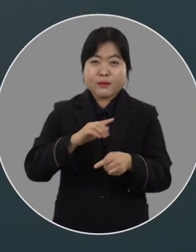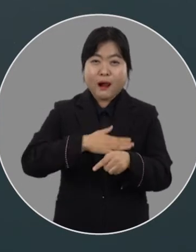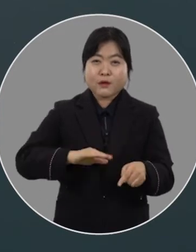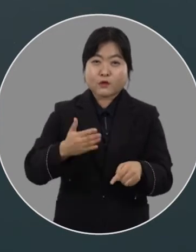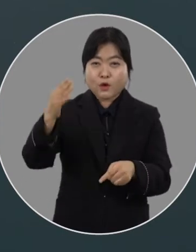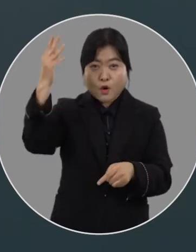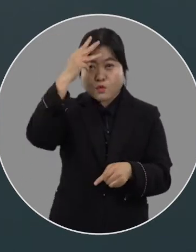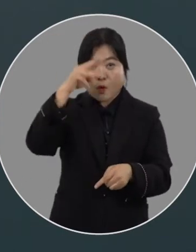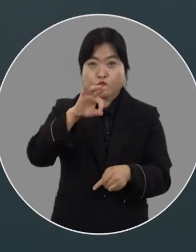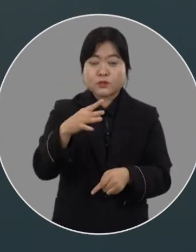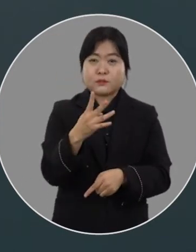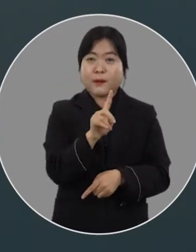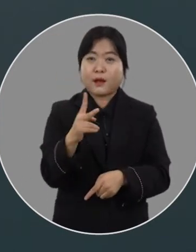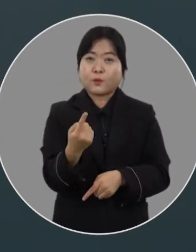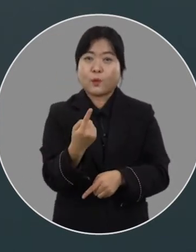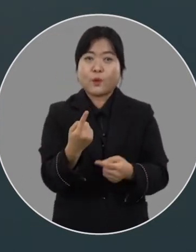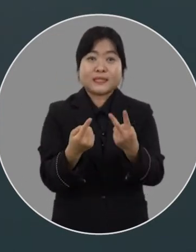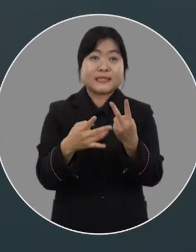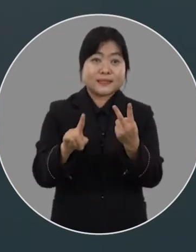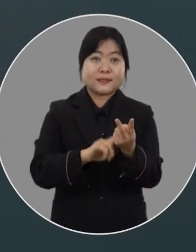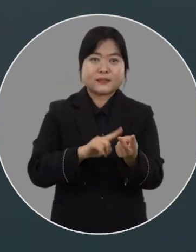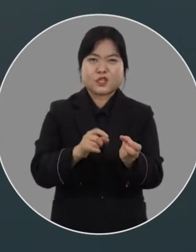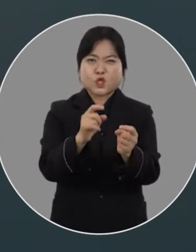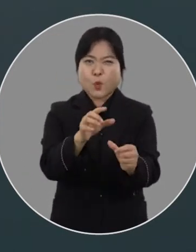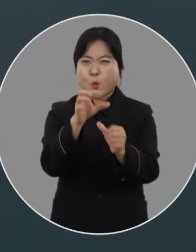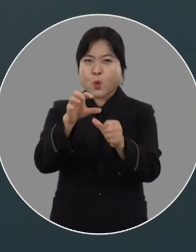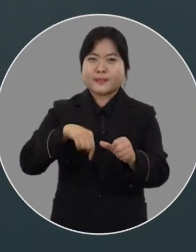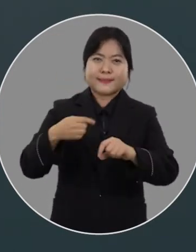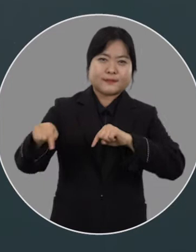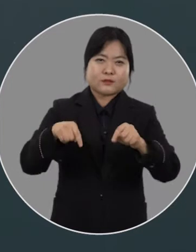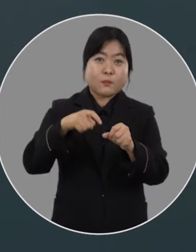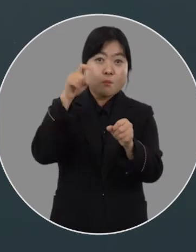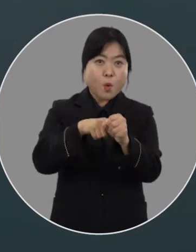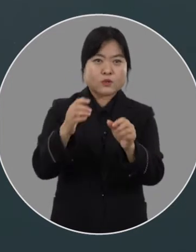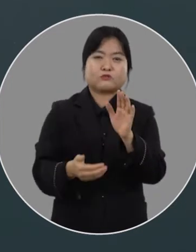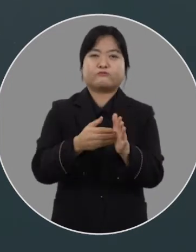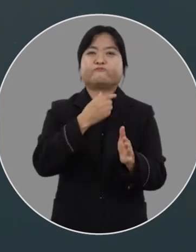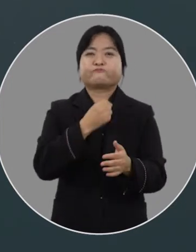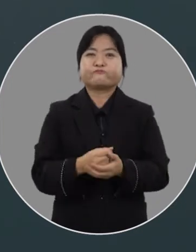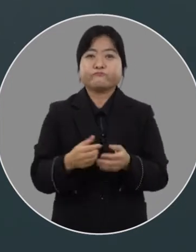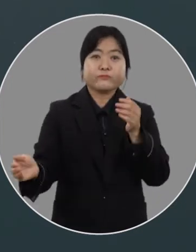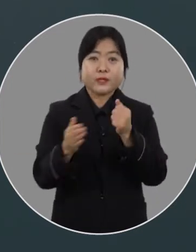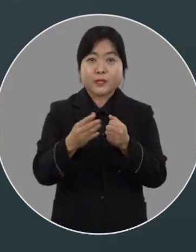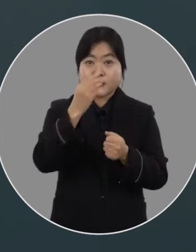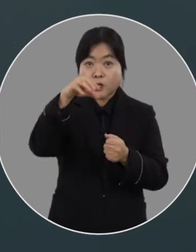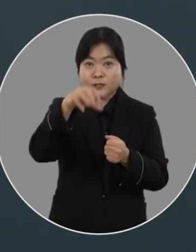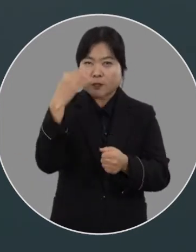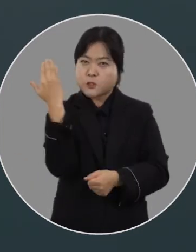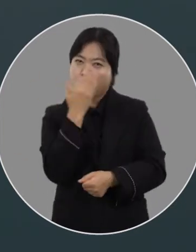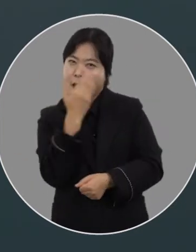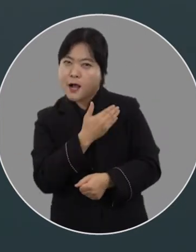교황 우르바노 2세는 이 기회를 이용해서 자신의 정치적인 목적을 이루려 했고요. 그렇기 때문에